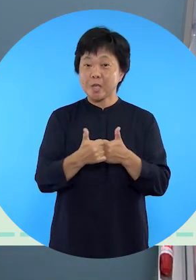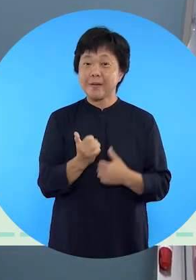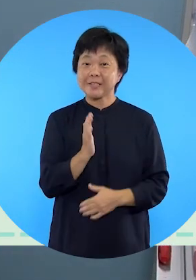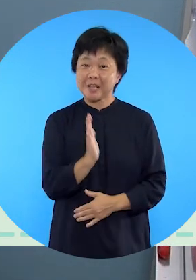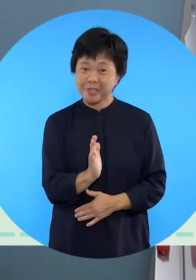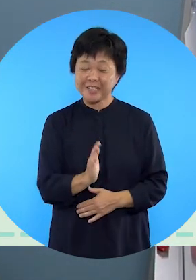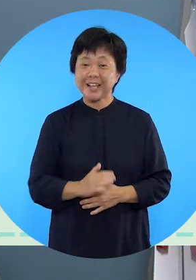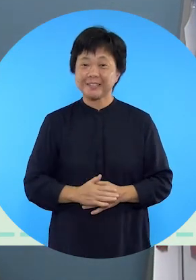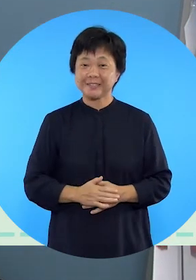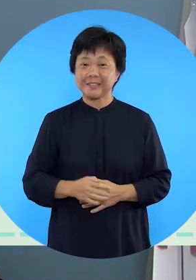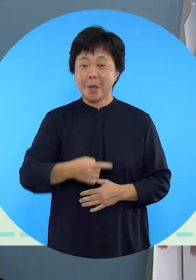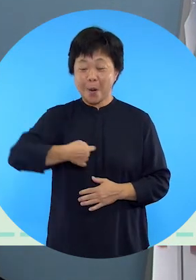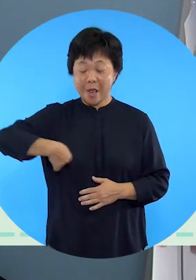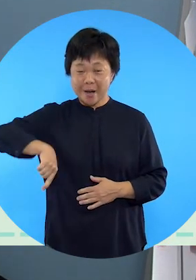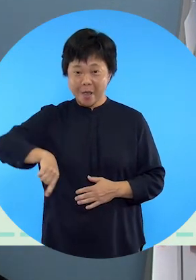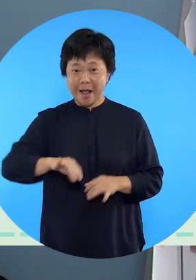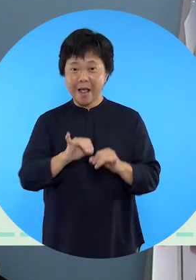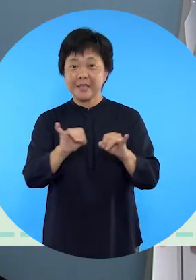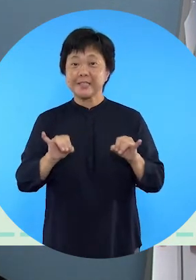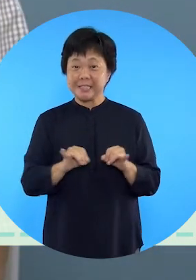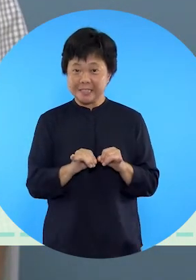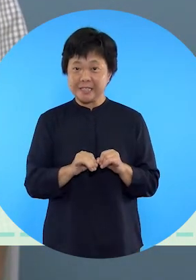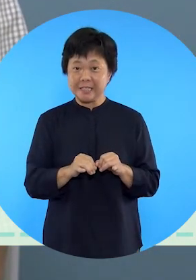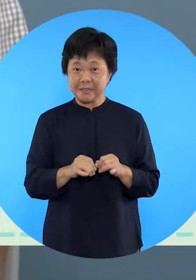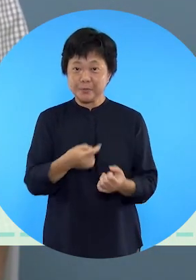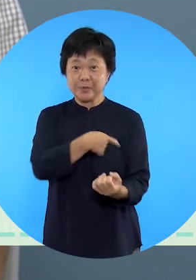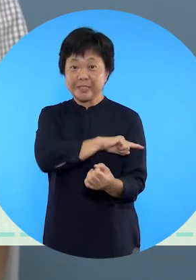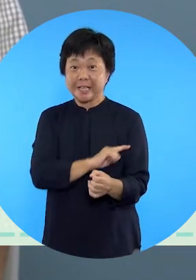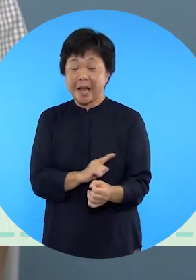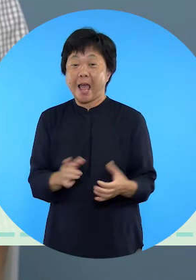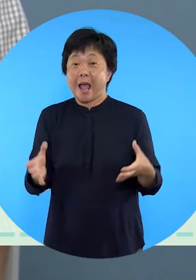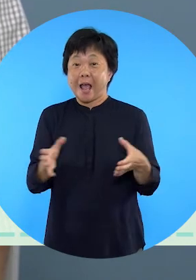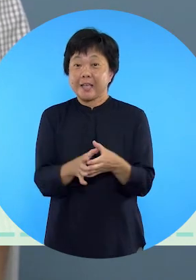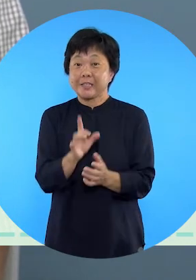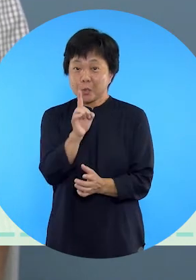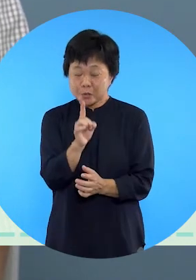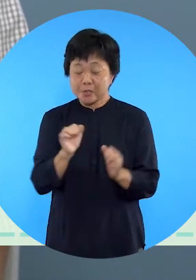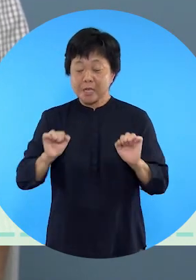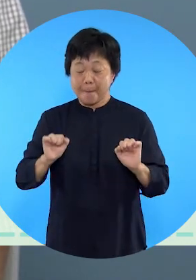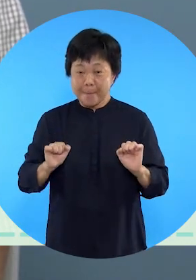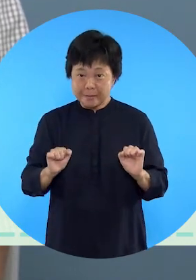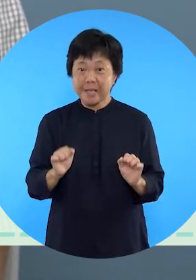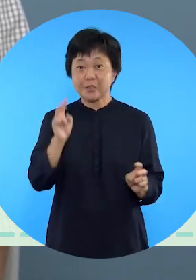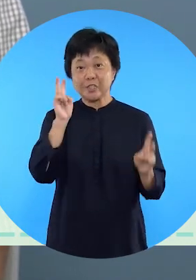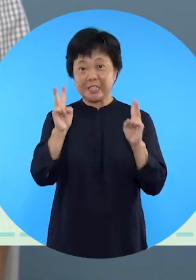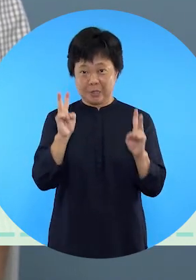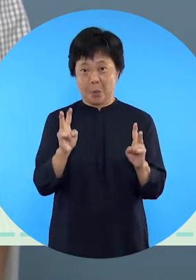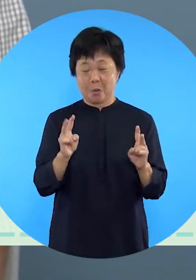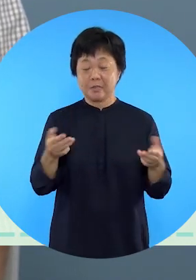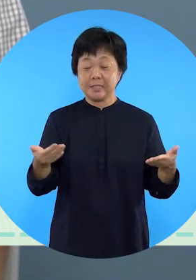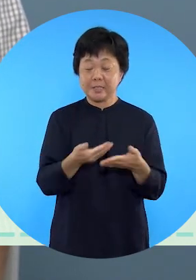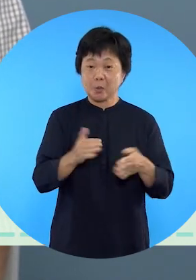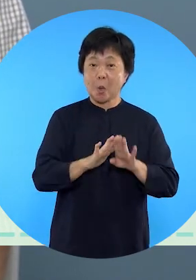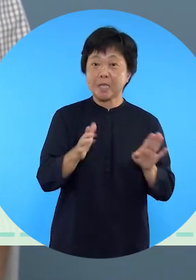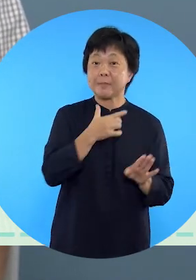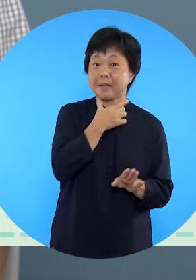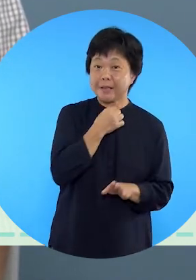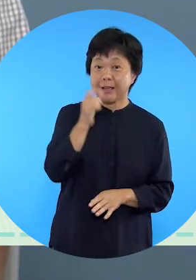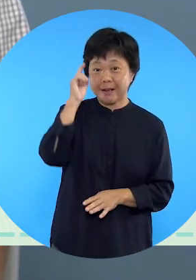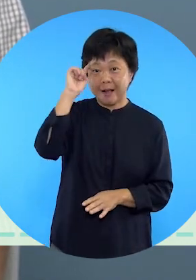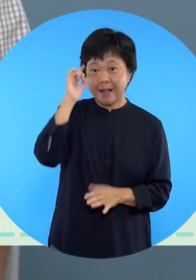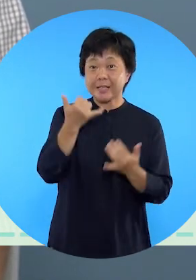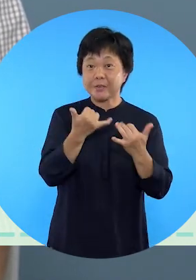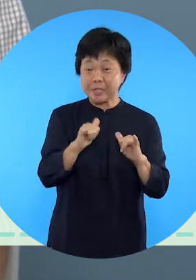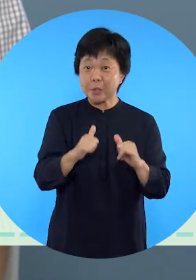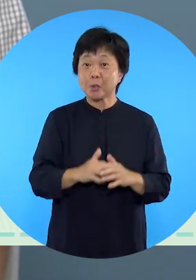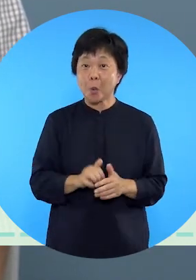います。私どもはチーム一丸となって、区内の頑張っている事業者様、これから起業されたいと、お考えの皆様